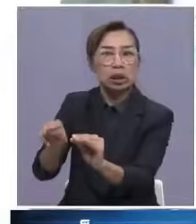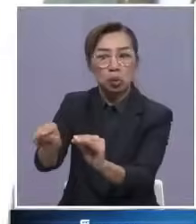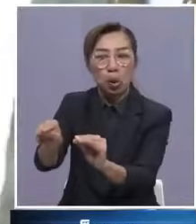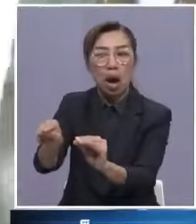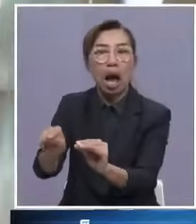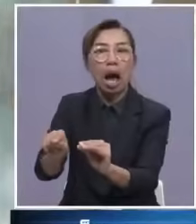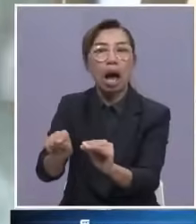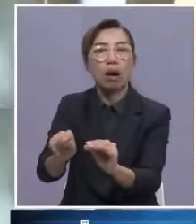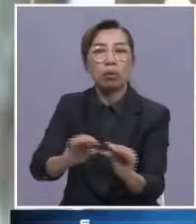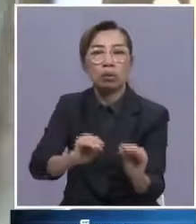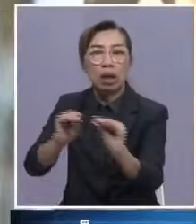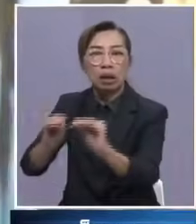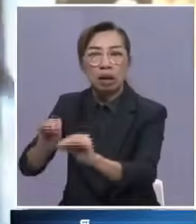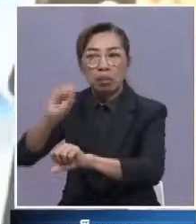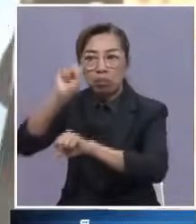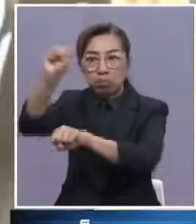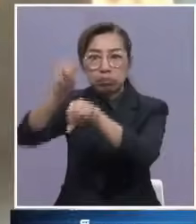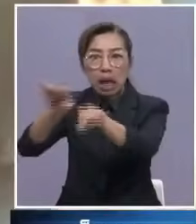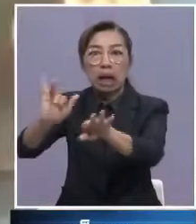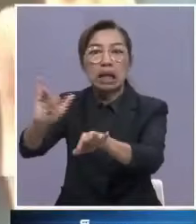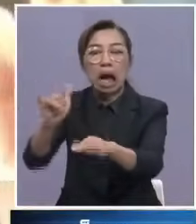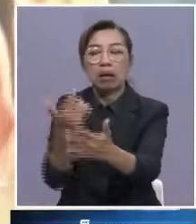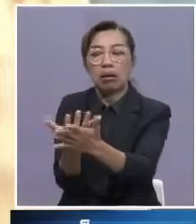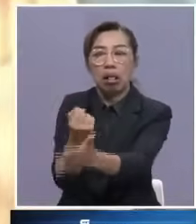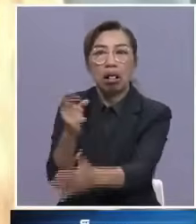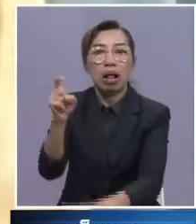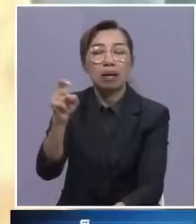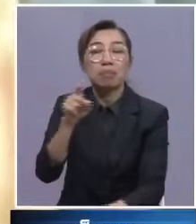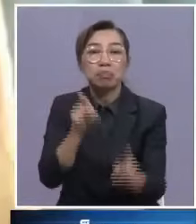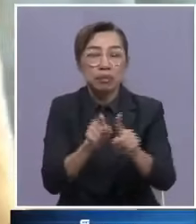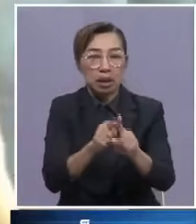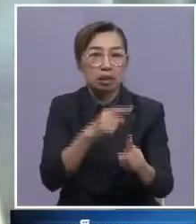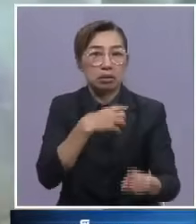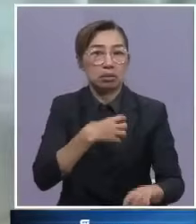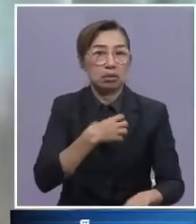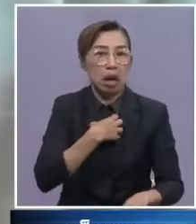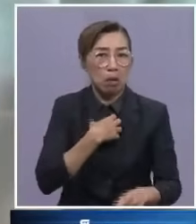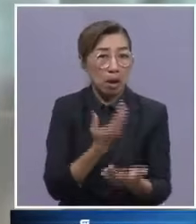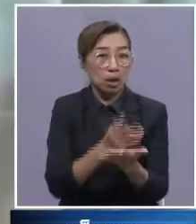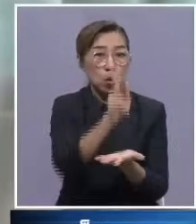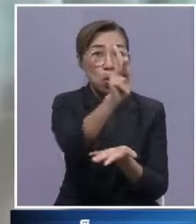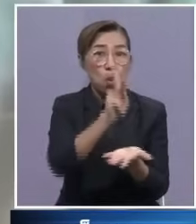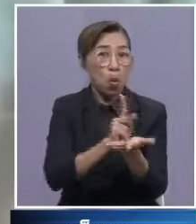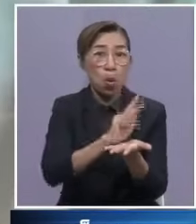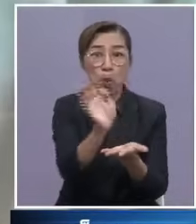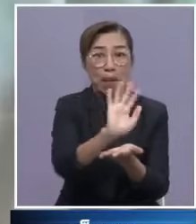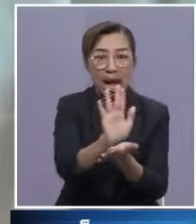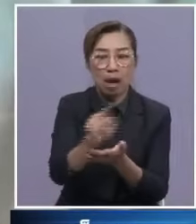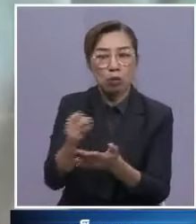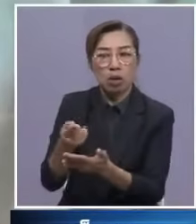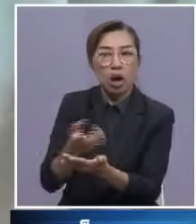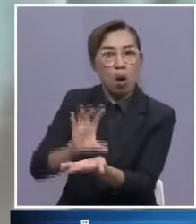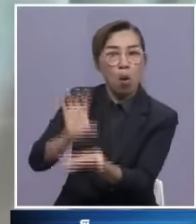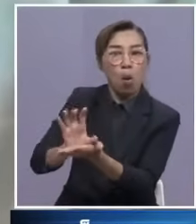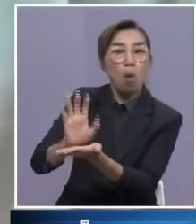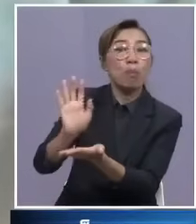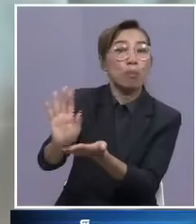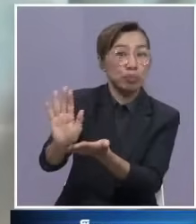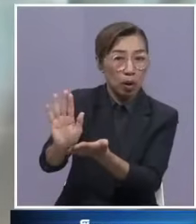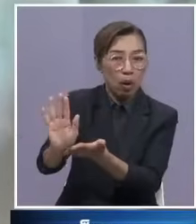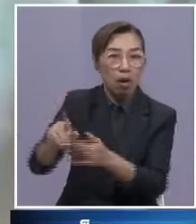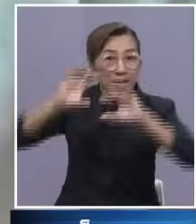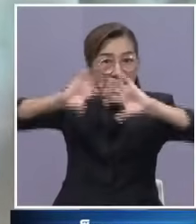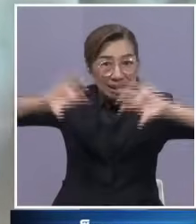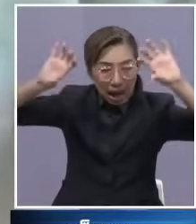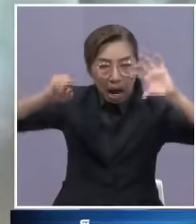บตรงนี ้คือถ้าคุณยังอยากจะใช้เงินแผ่นดินโดยไม่กู้เนี่ยหลายคนมองตรงกันแล้วว่ากุมภาพันธ์67มันไม่น่าจะทัน อาจจะ